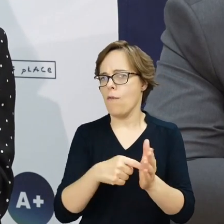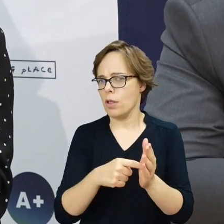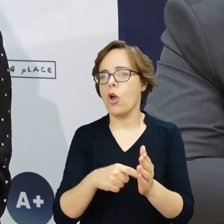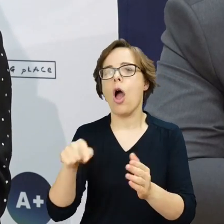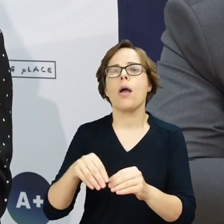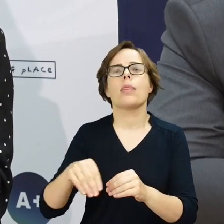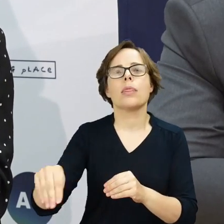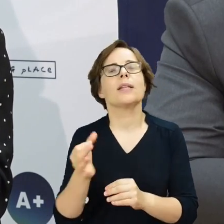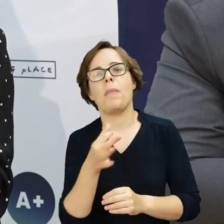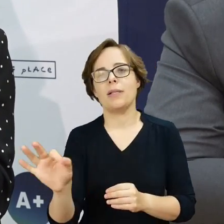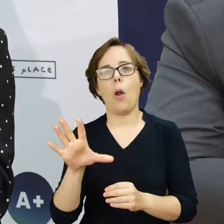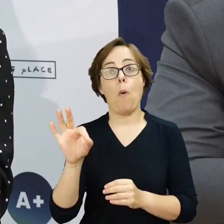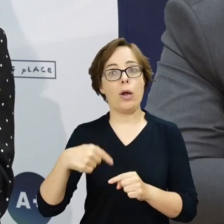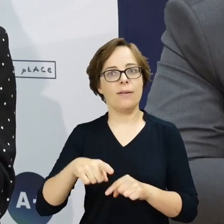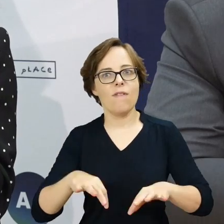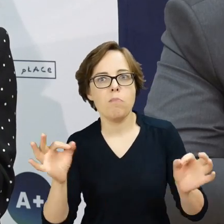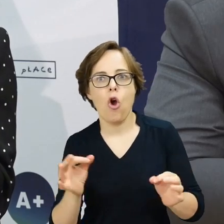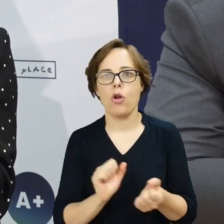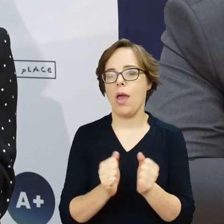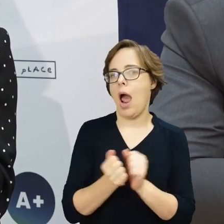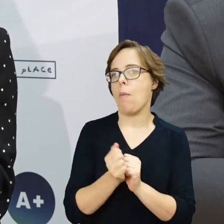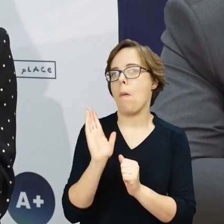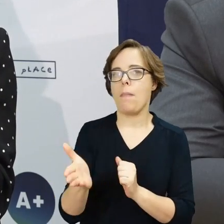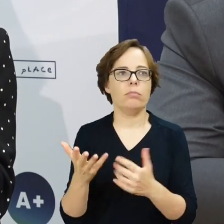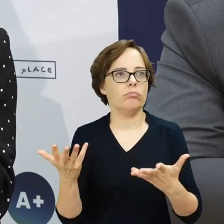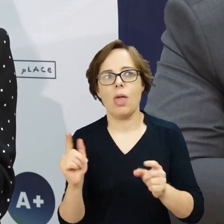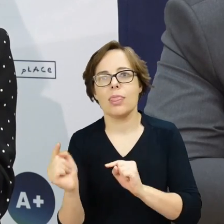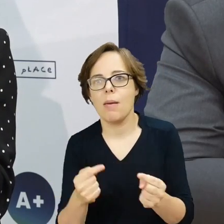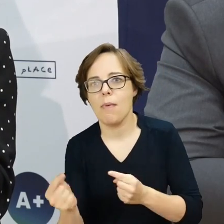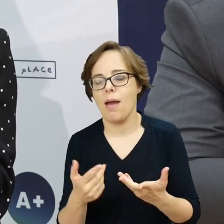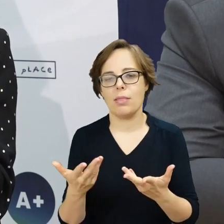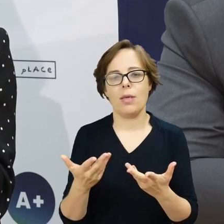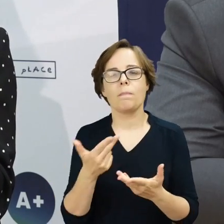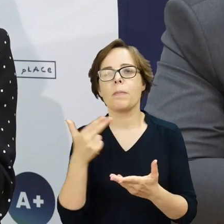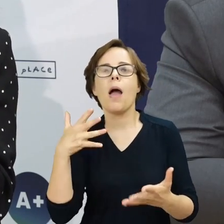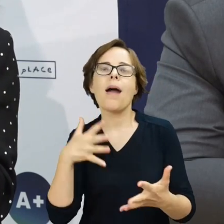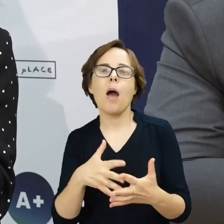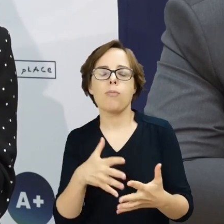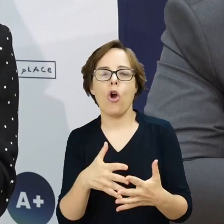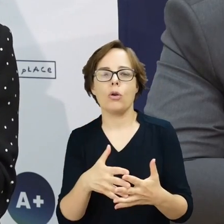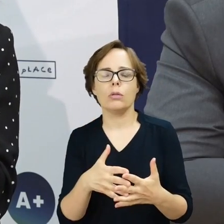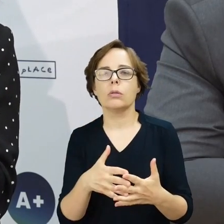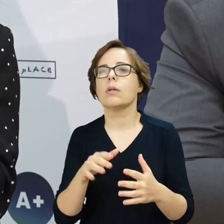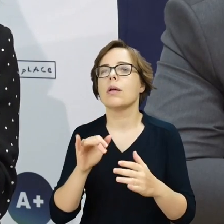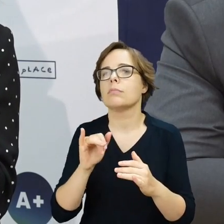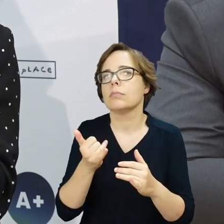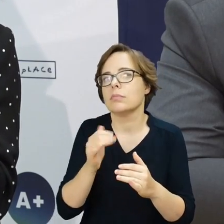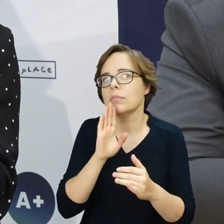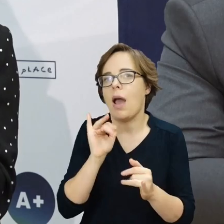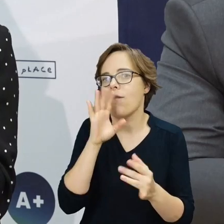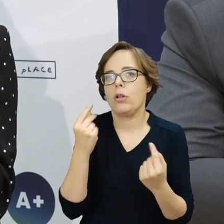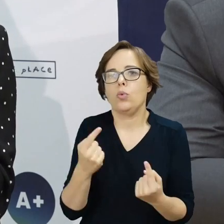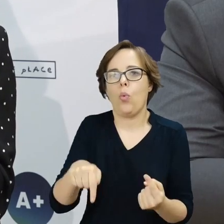albo będzie organizowana debata na temat raportu o stanie gminy.